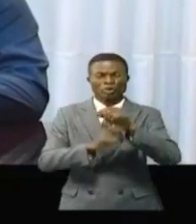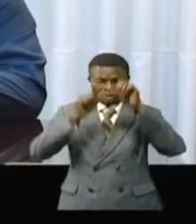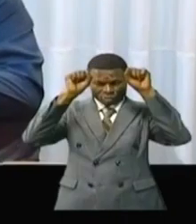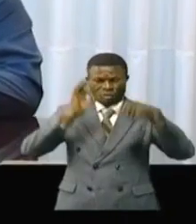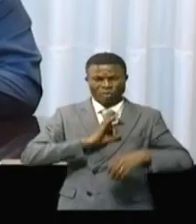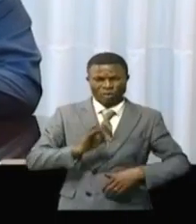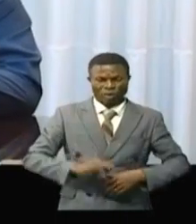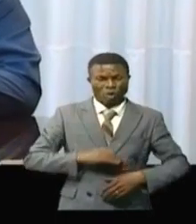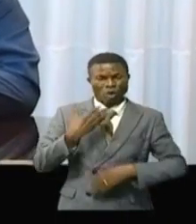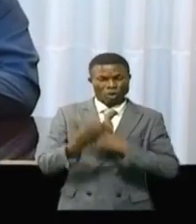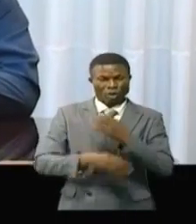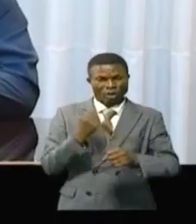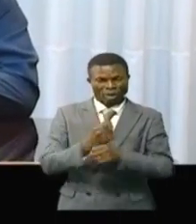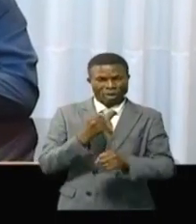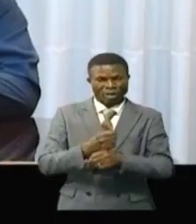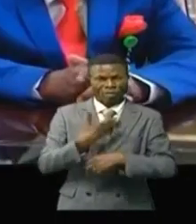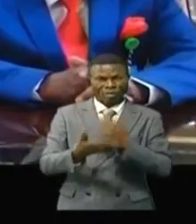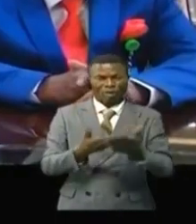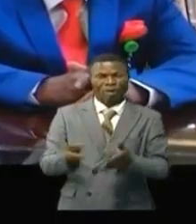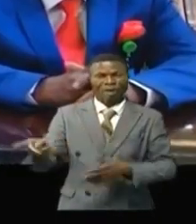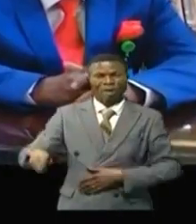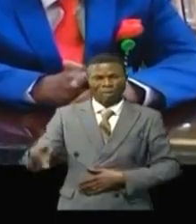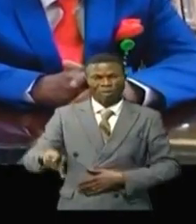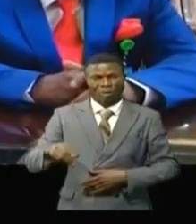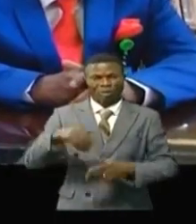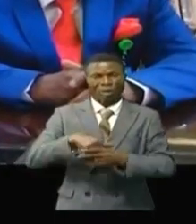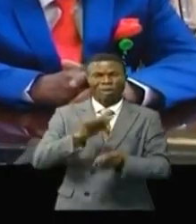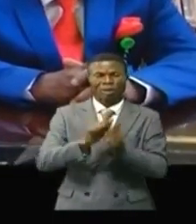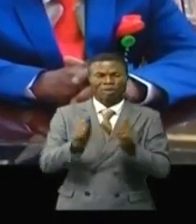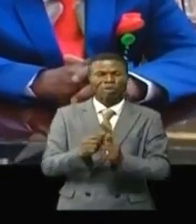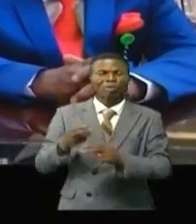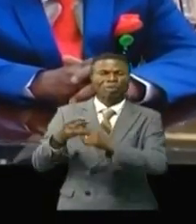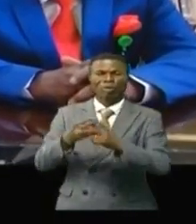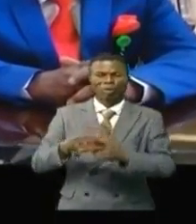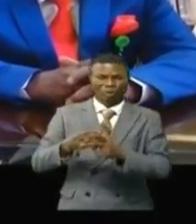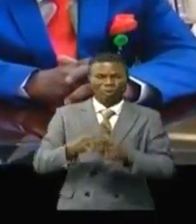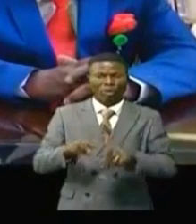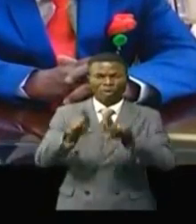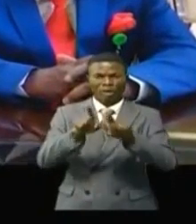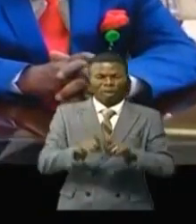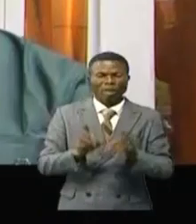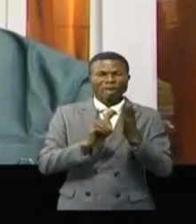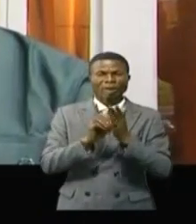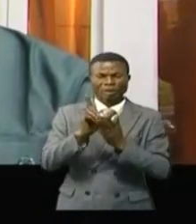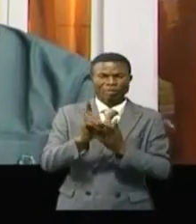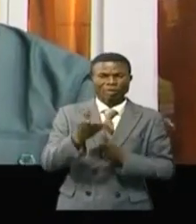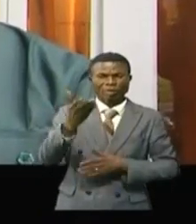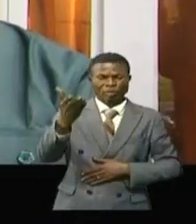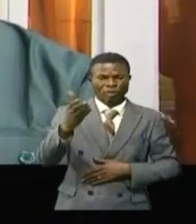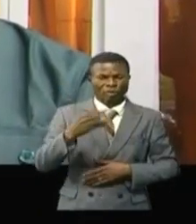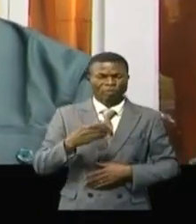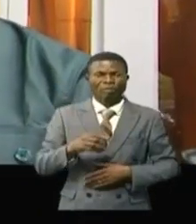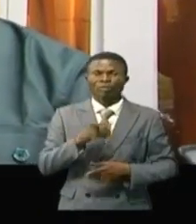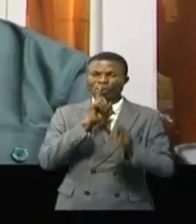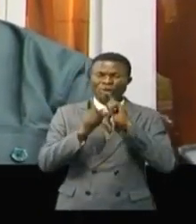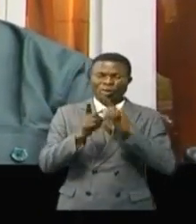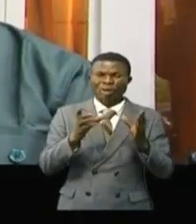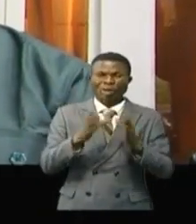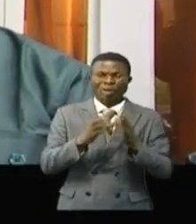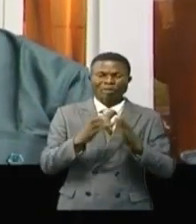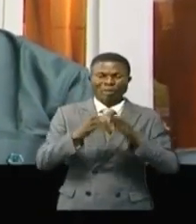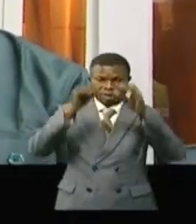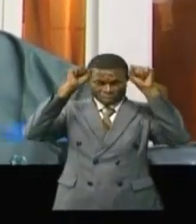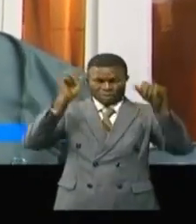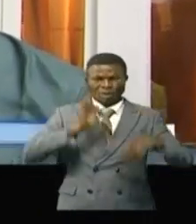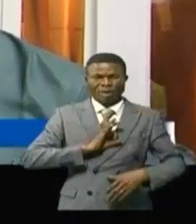l'État aux efforts que fournit la province dans les domaines de la sécurité et du développement. Notre entretien avec le chef de